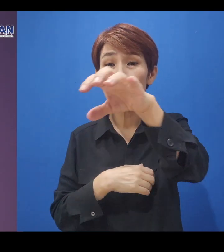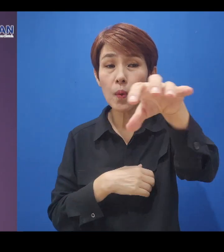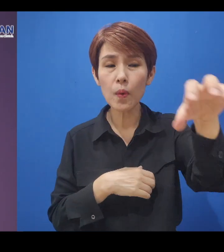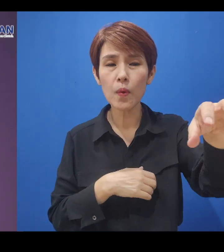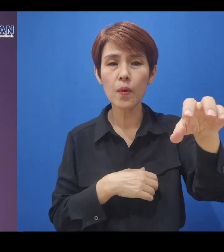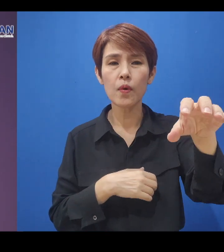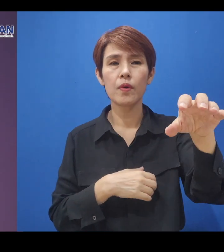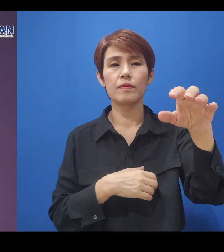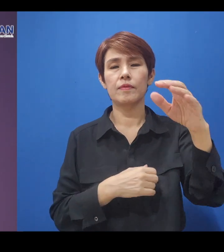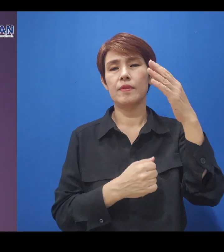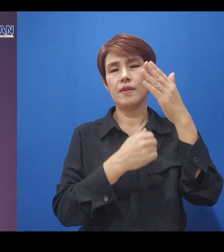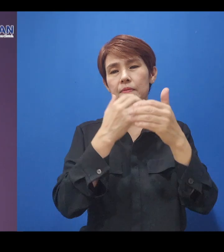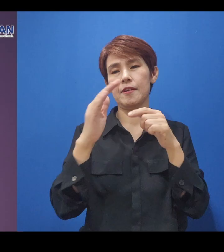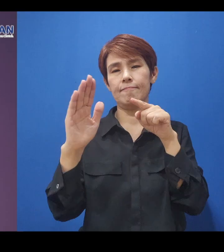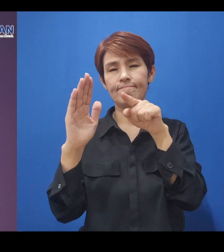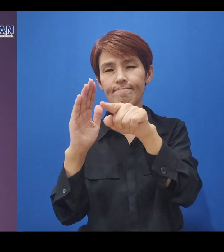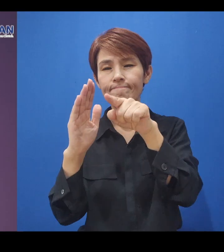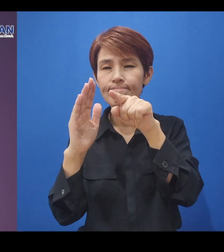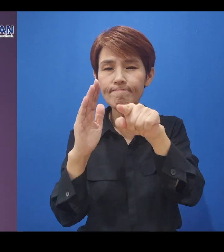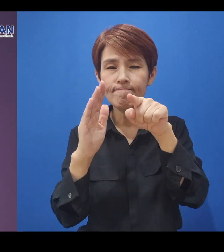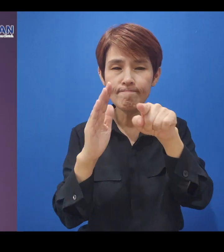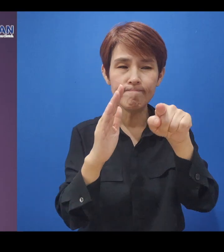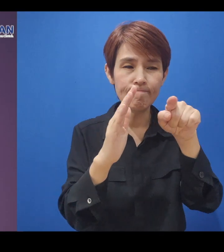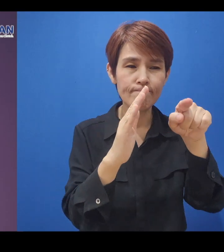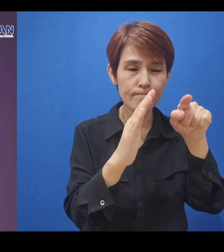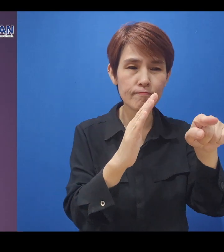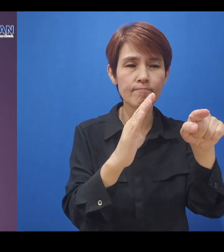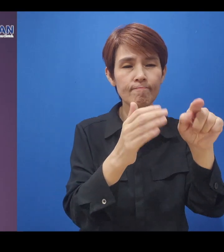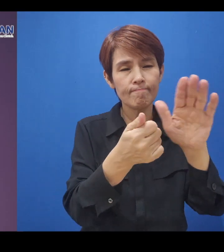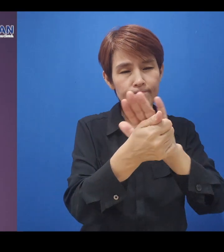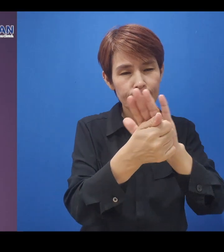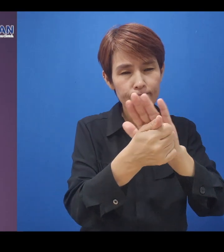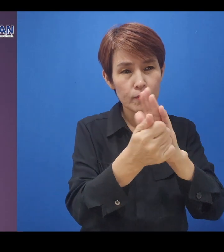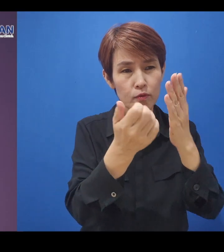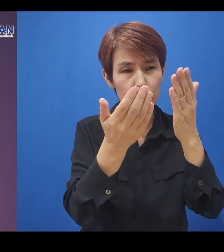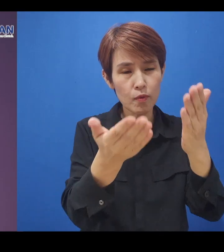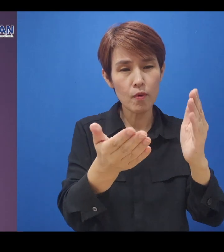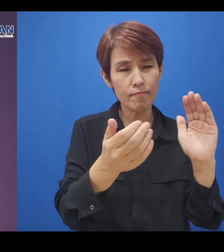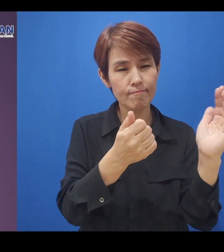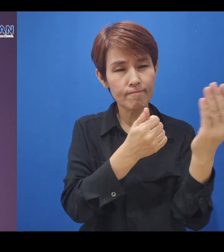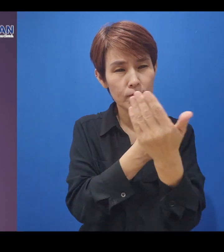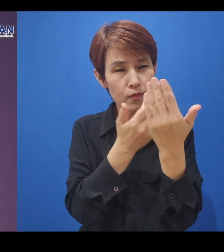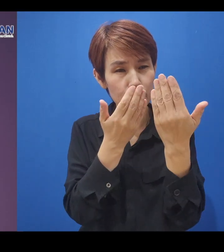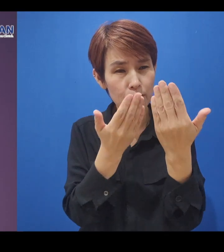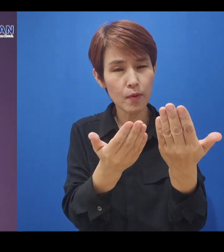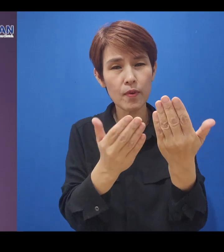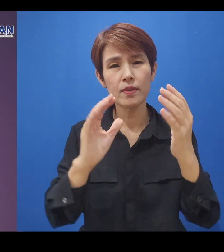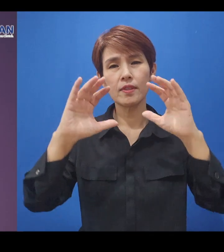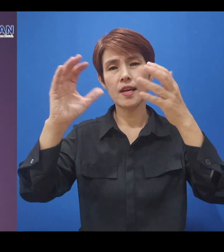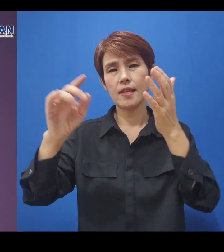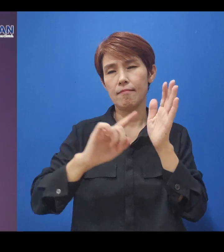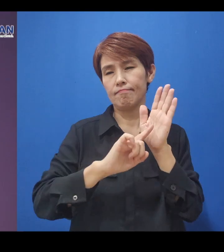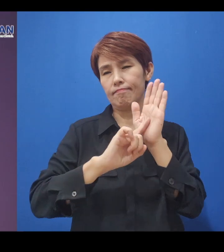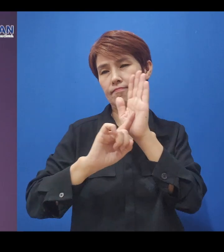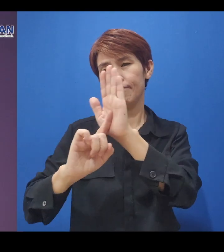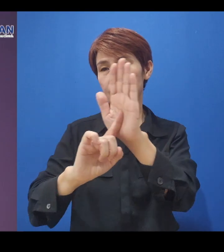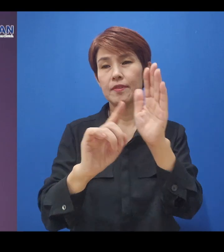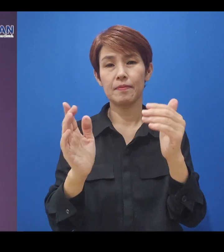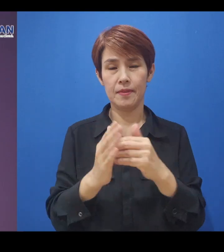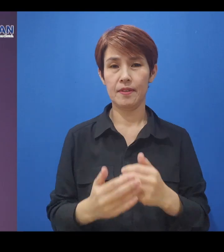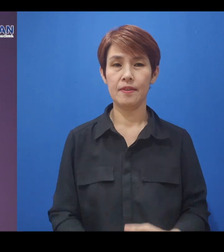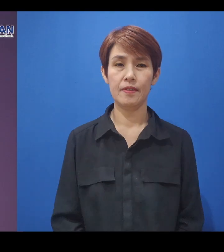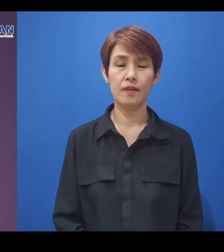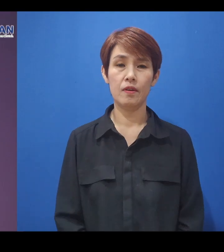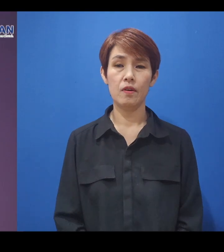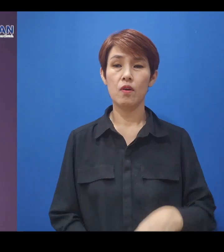품에 안으시고 그들을 감추시고 세상에 밝히 드러내 주셨습니다. 비록